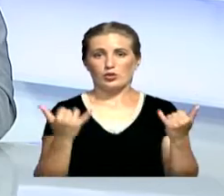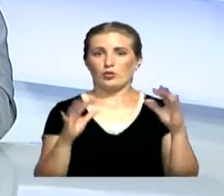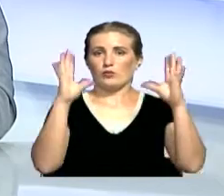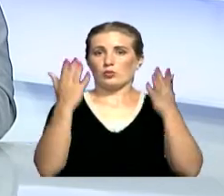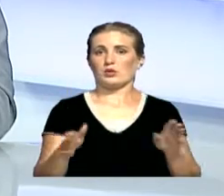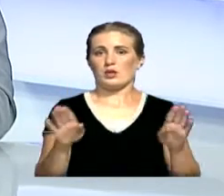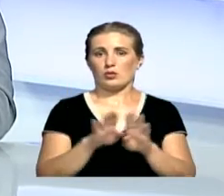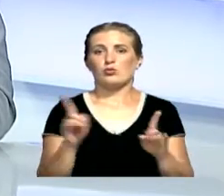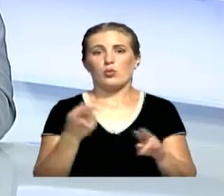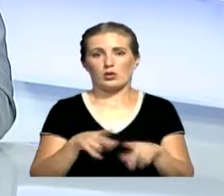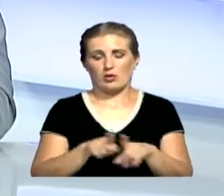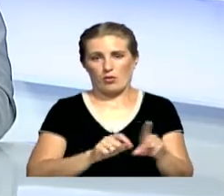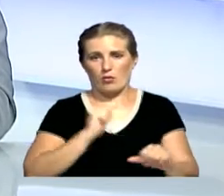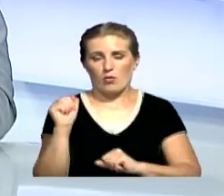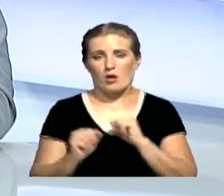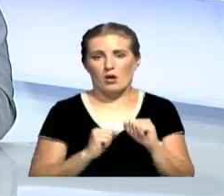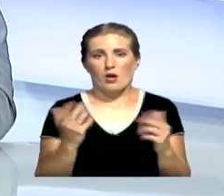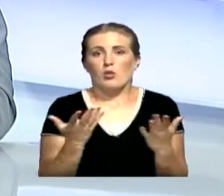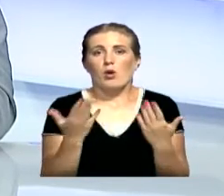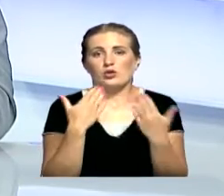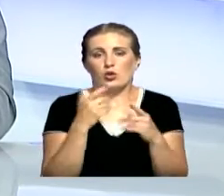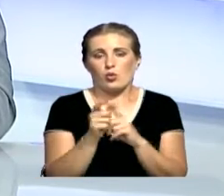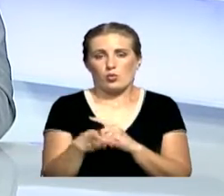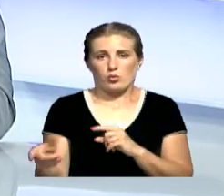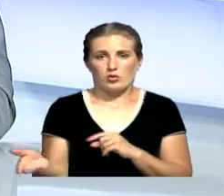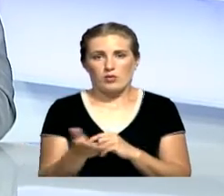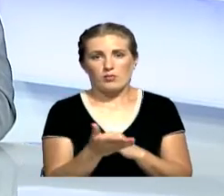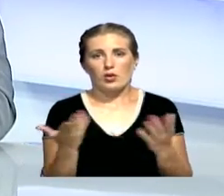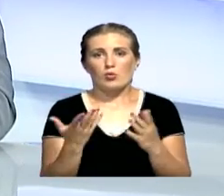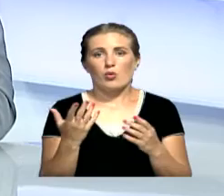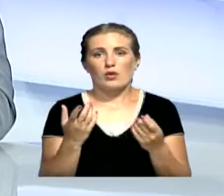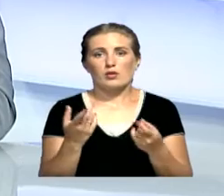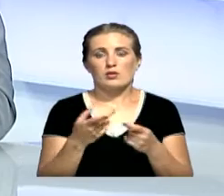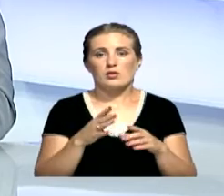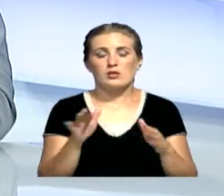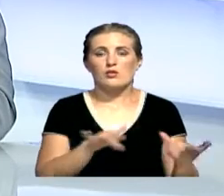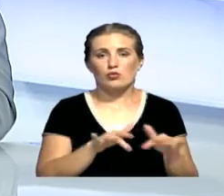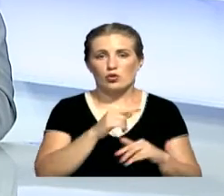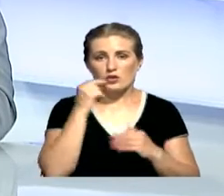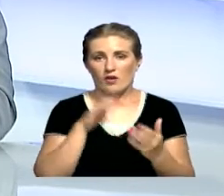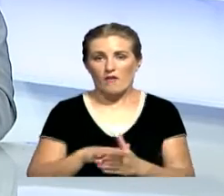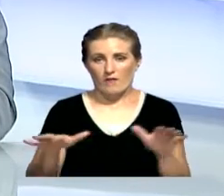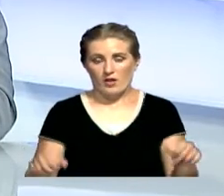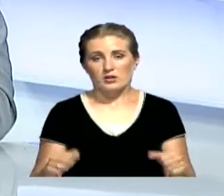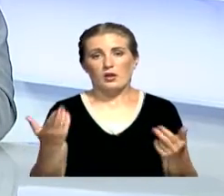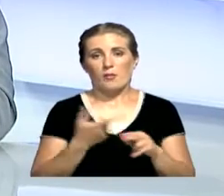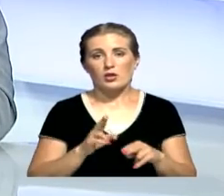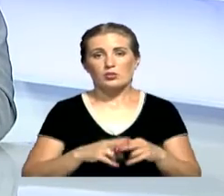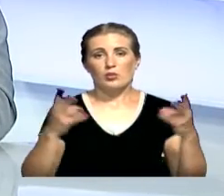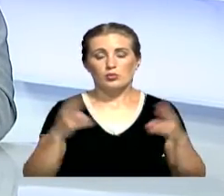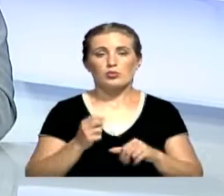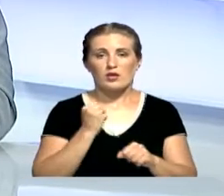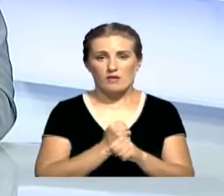закрытые то что такое вообще это какое отношение к людям это какое отношение к действующей российской власти поэтому в этом смысле можно наводить